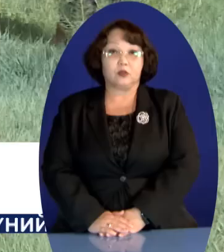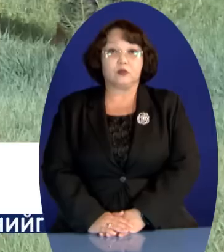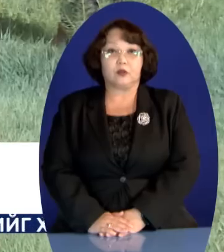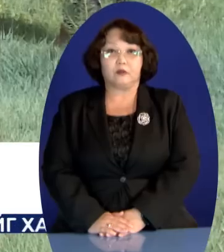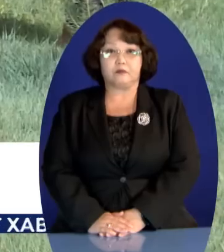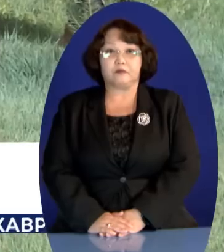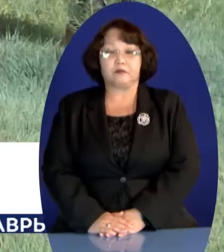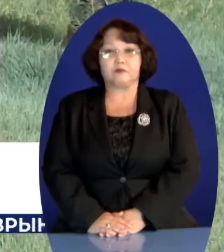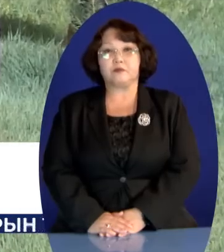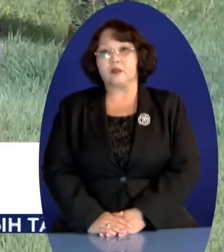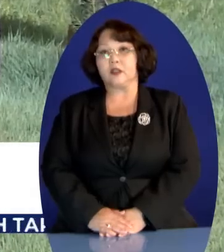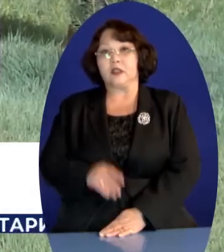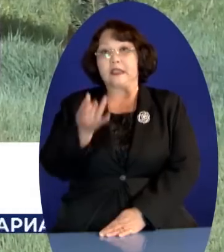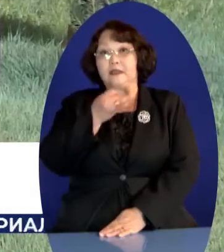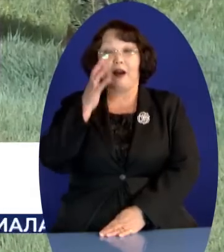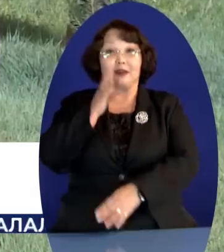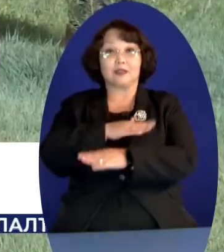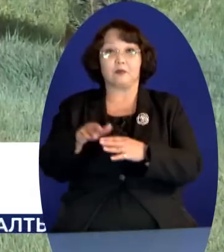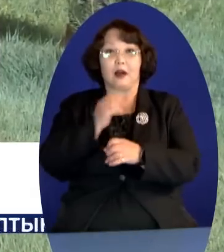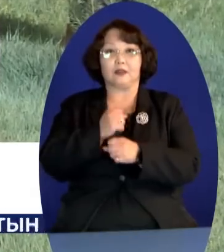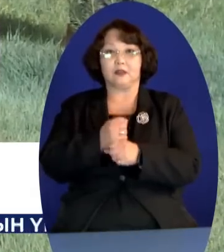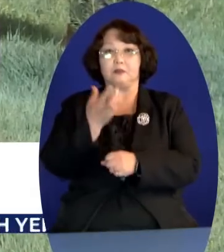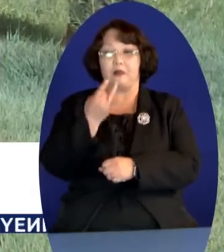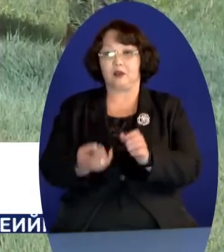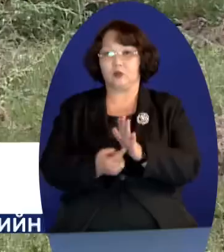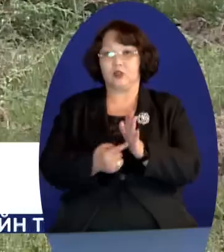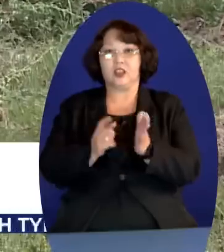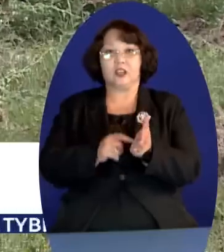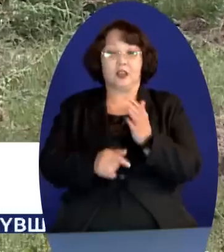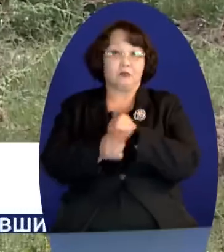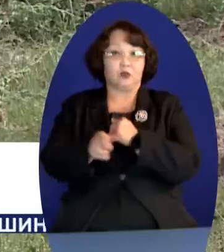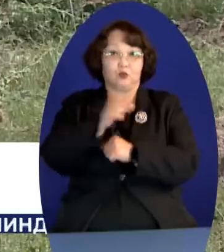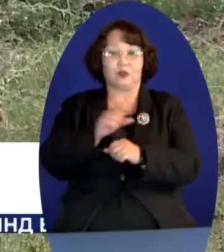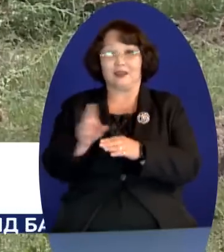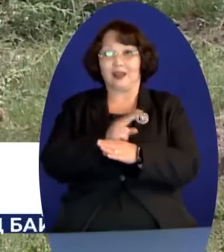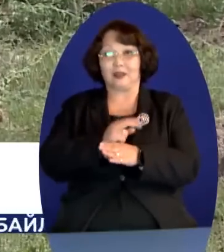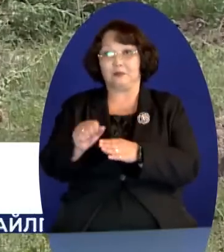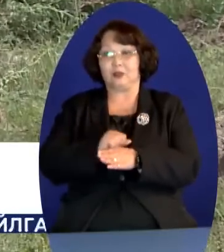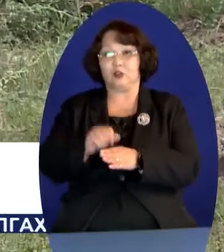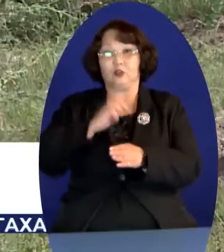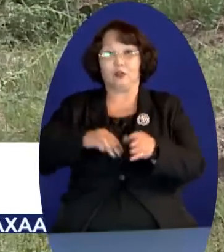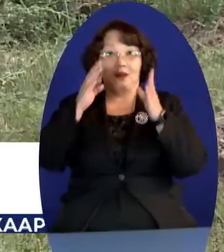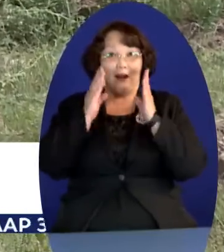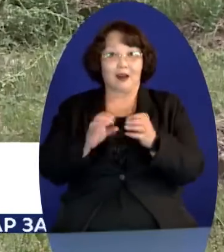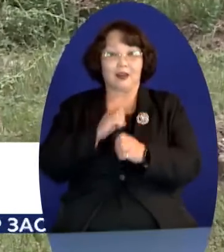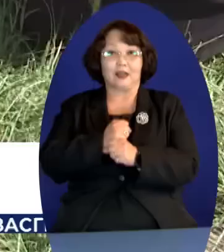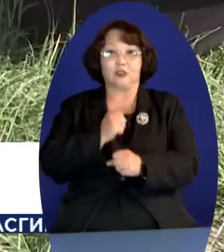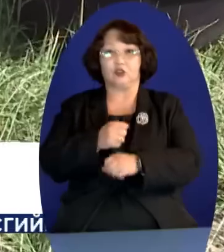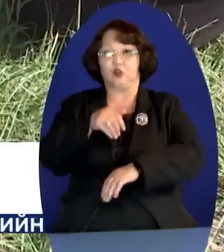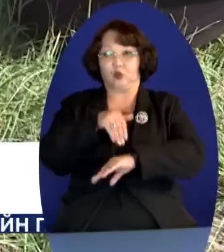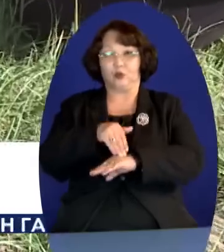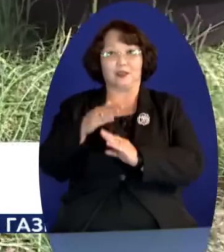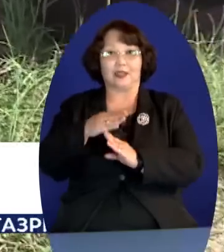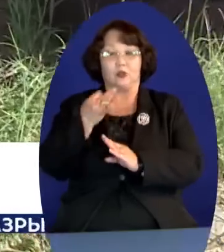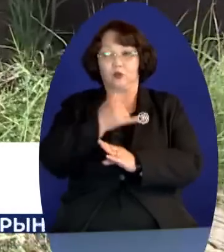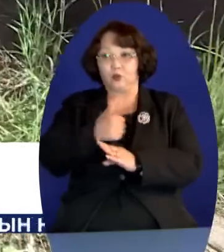байгаа. Ийм байдлаар ажлын байранд суурилсан эрэлттэй мэрэгчлтнийг дадлагжуулж бэлтгэх тал дээр анхаарч байгаач доктортой ажиллах